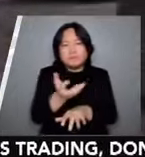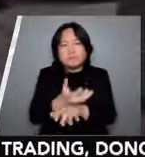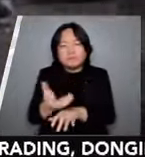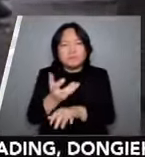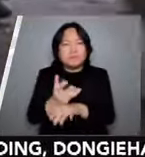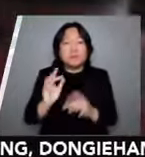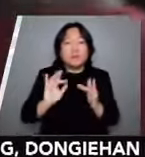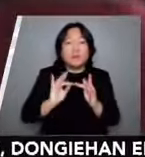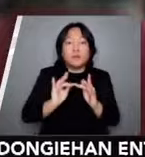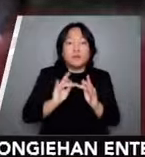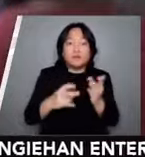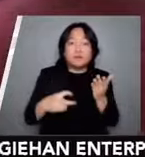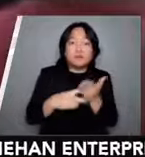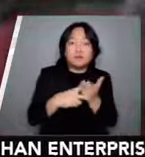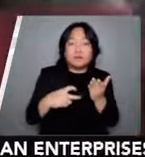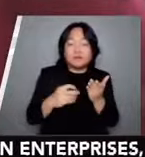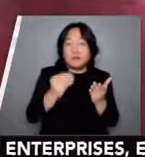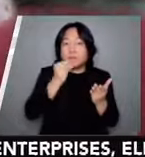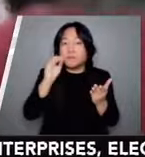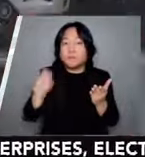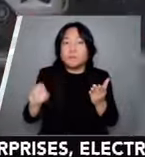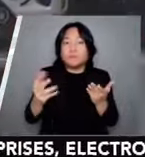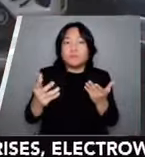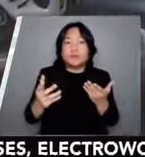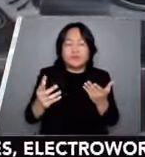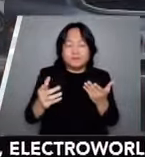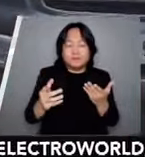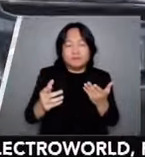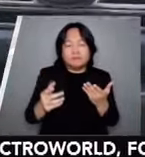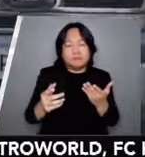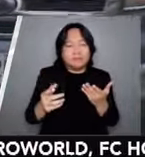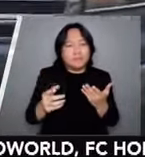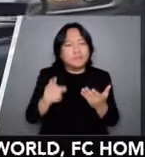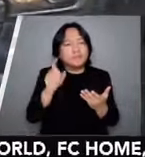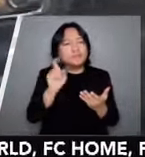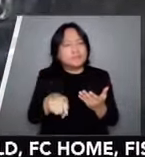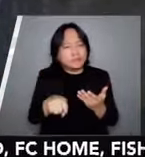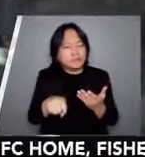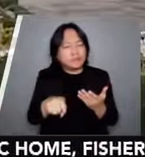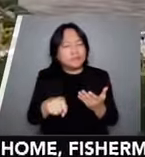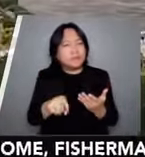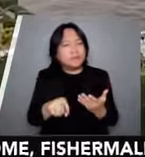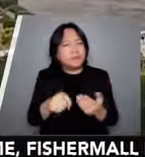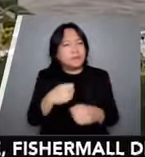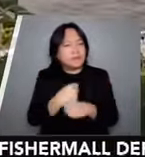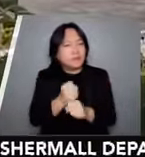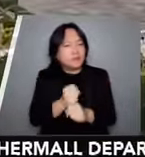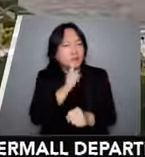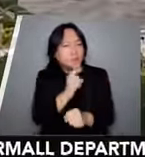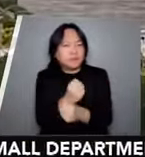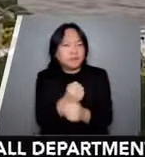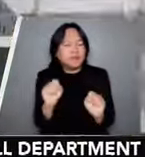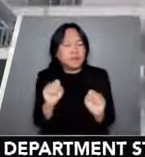immediately trust, no, yung mga kausaps online. They can check. We have a complete directory of all the legitimate